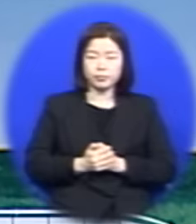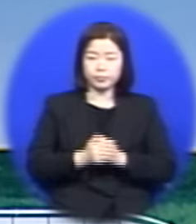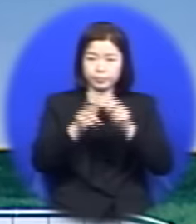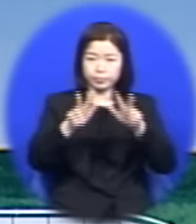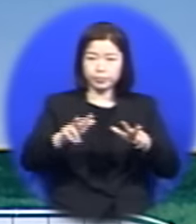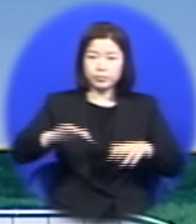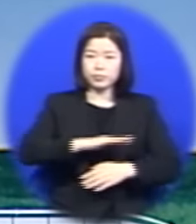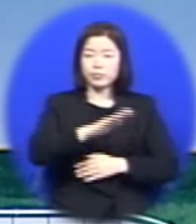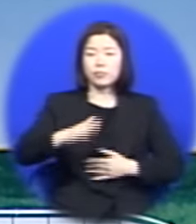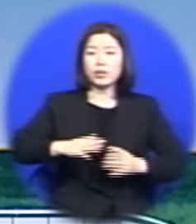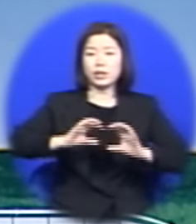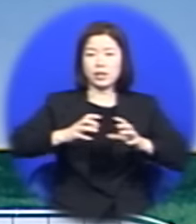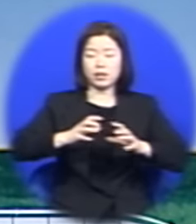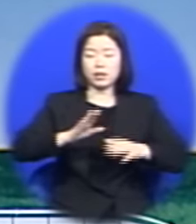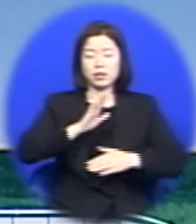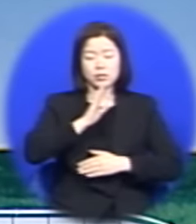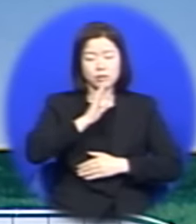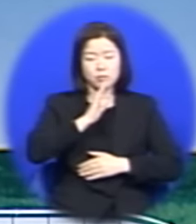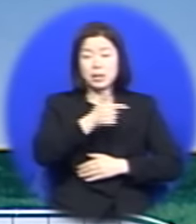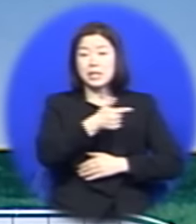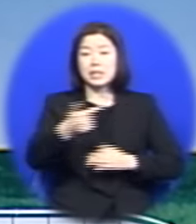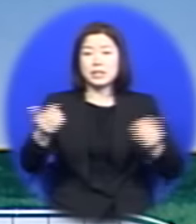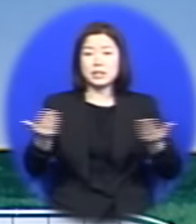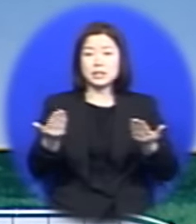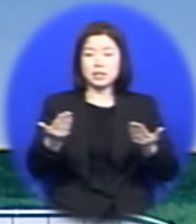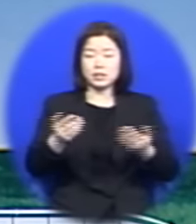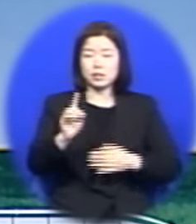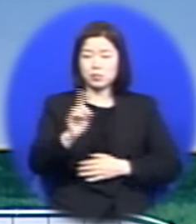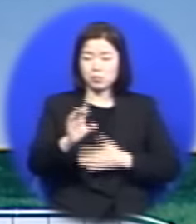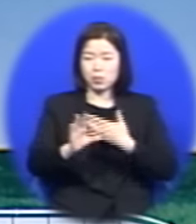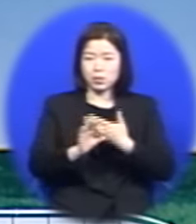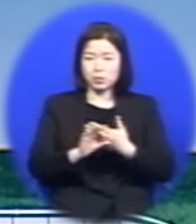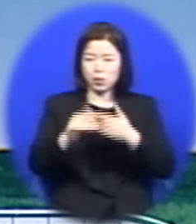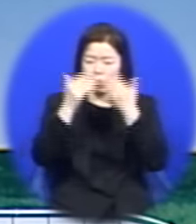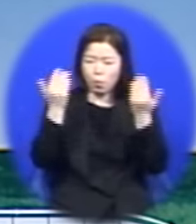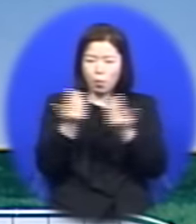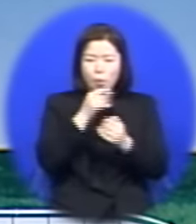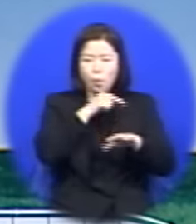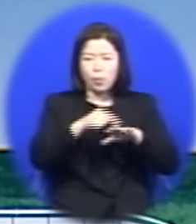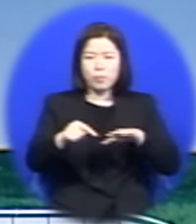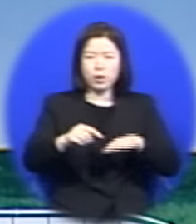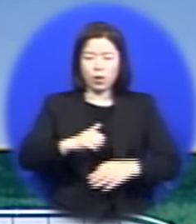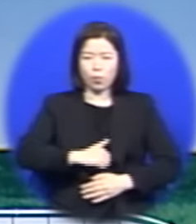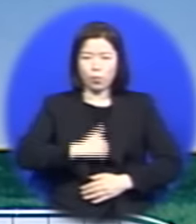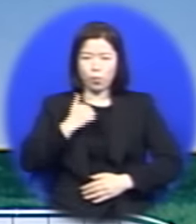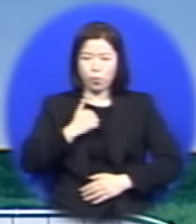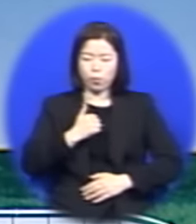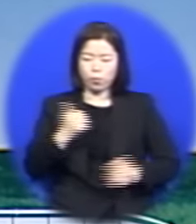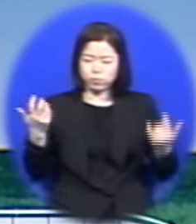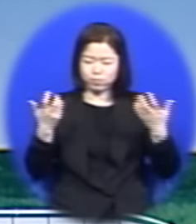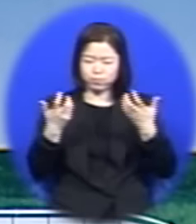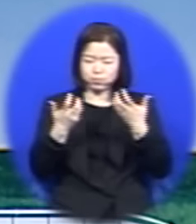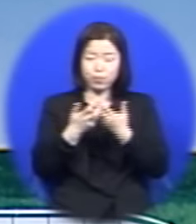지금 우리나라가 참 큰일인 것이 온 민족이 그냥 화가 단단히 나 있어요.